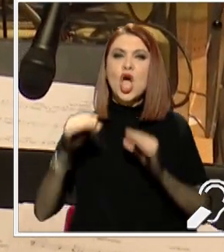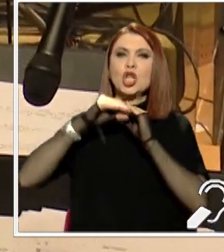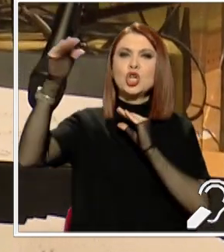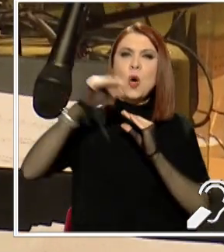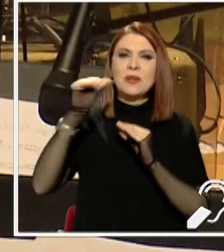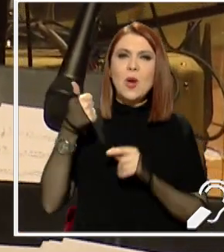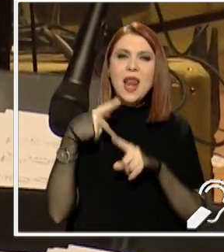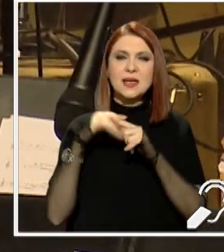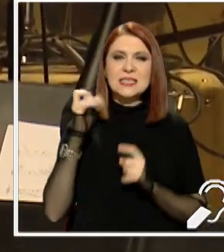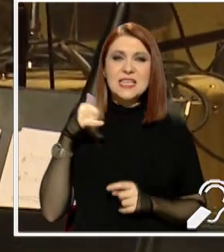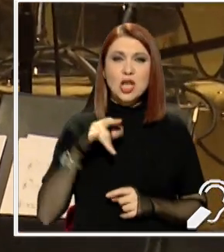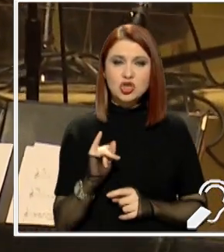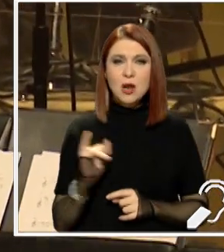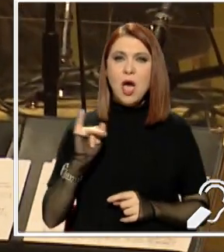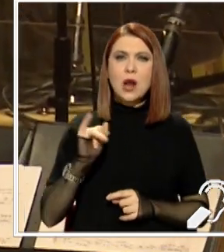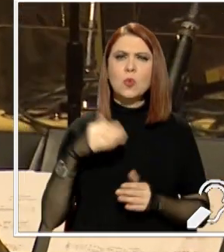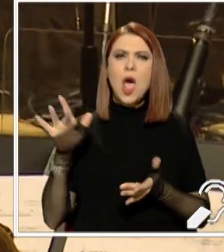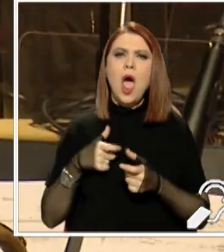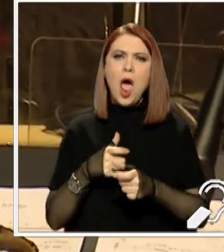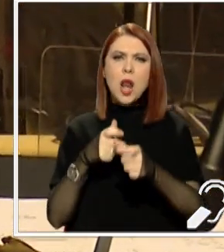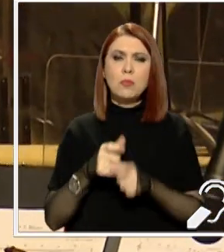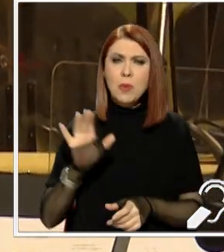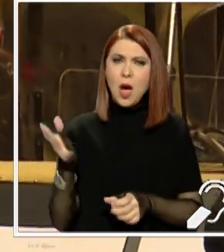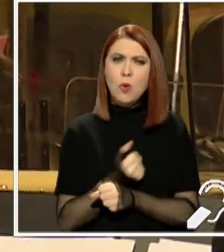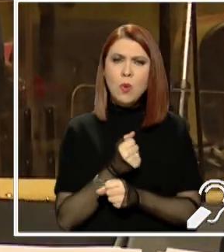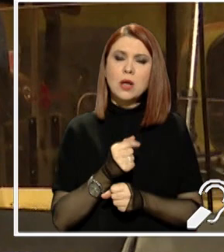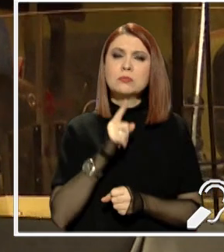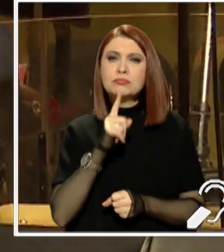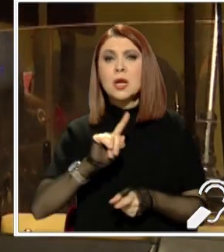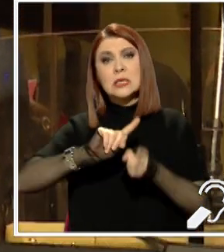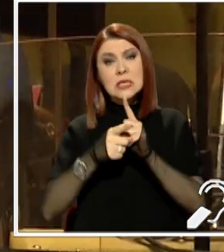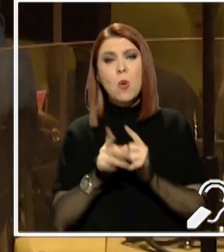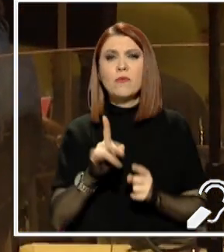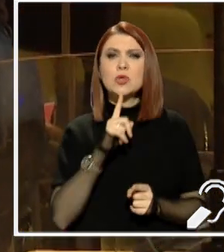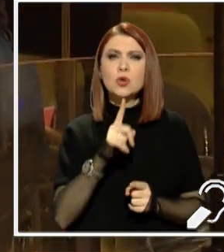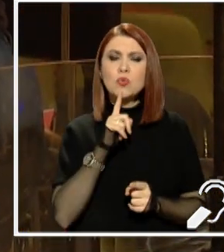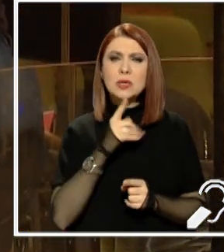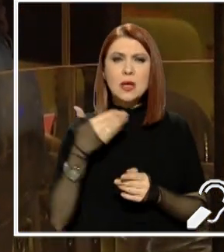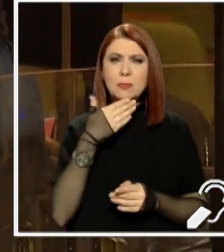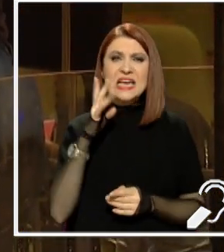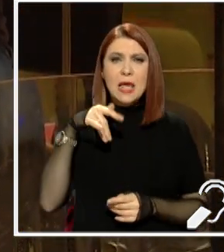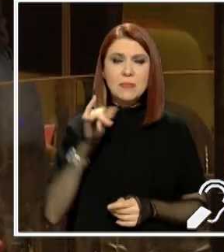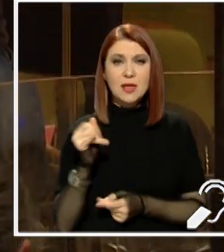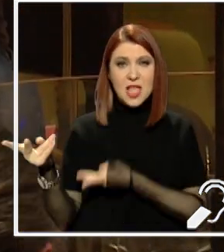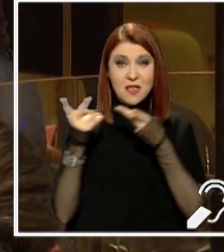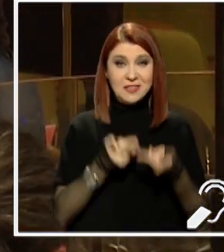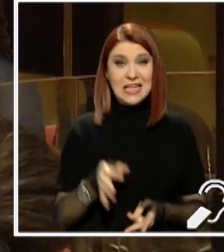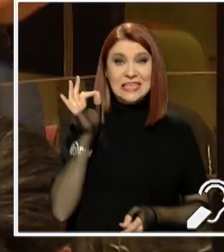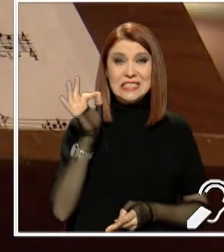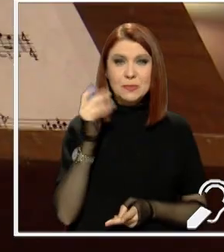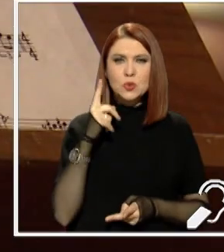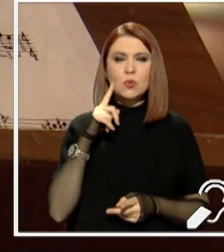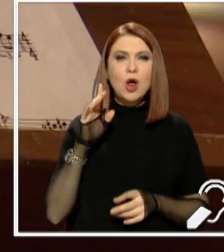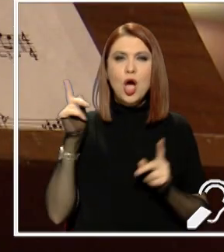Trompetistul Alex Sipiaghin, ale cărui albume au fost nominalizate sau au câștigat premii Grammy, este invitat special